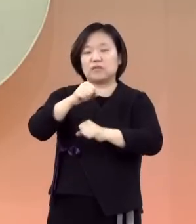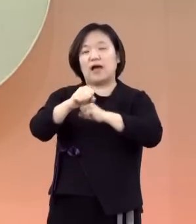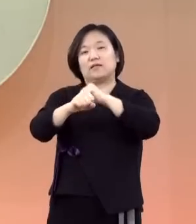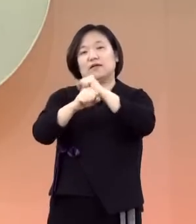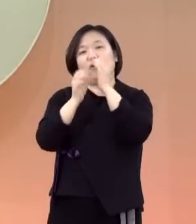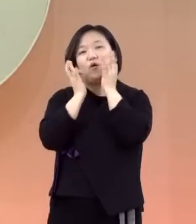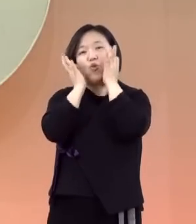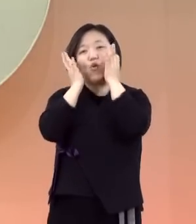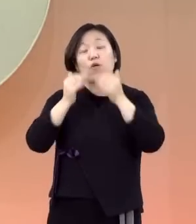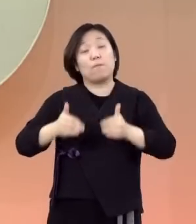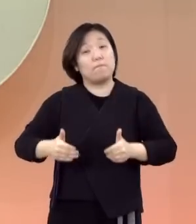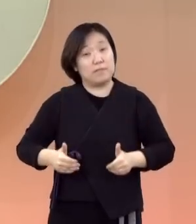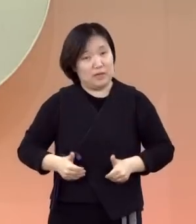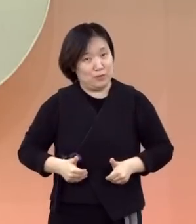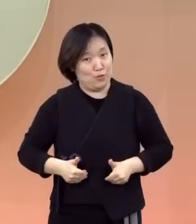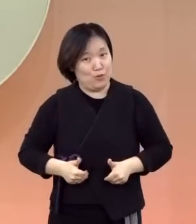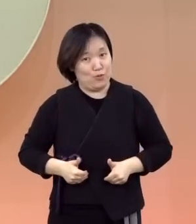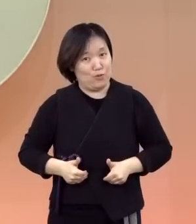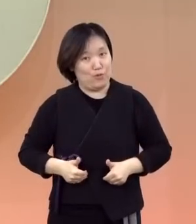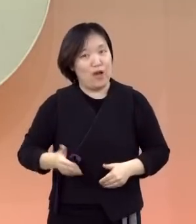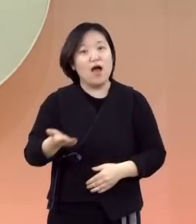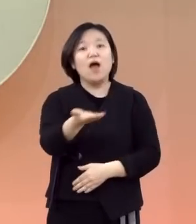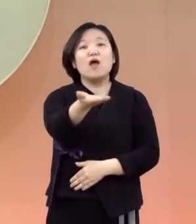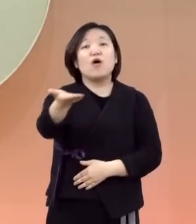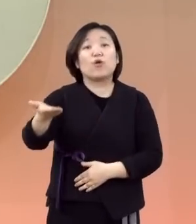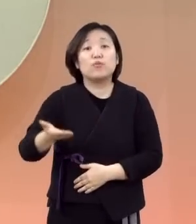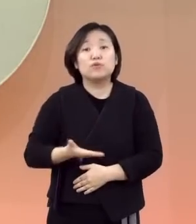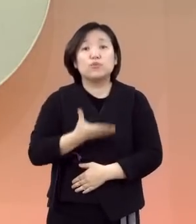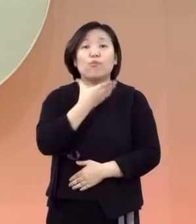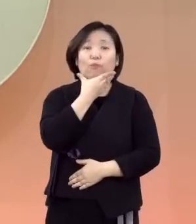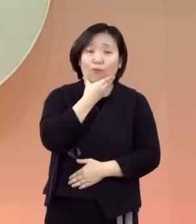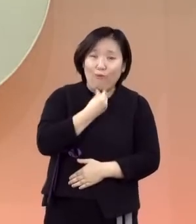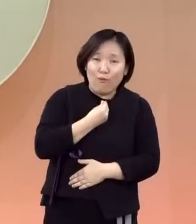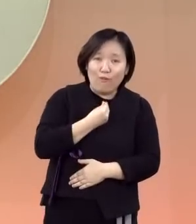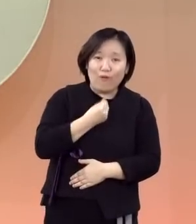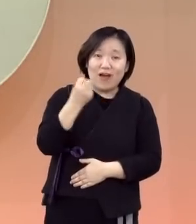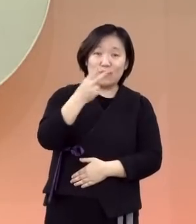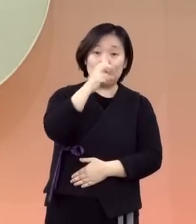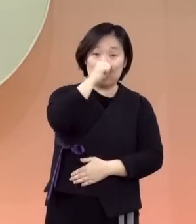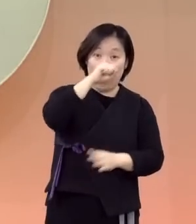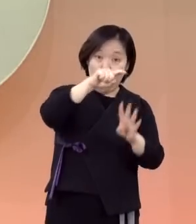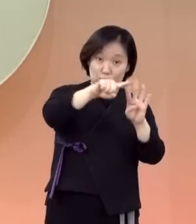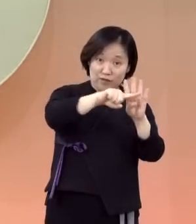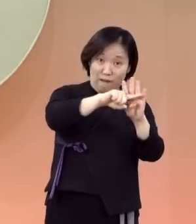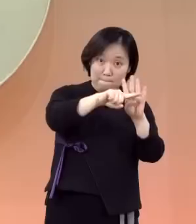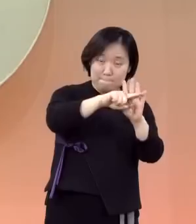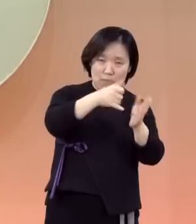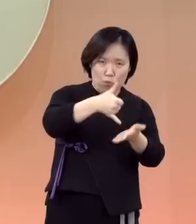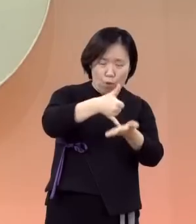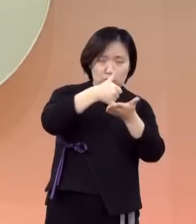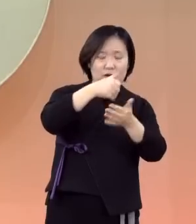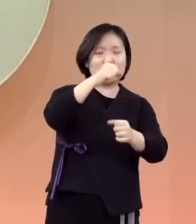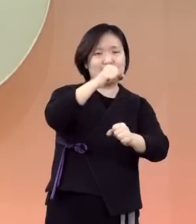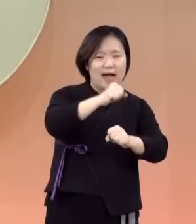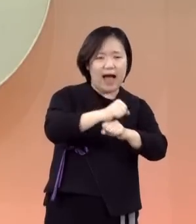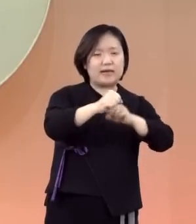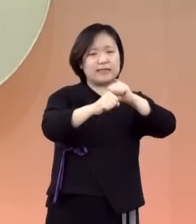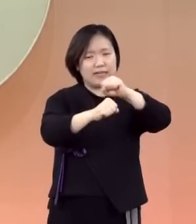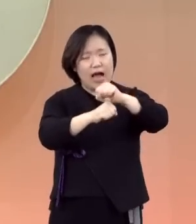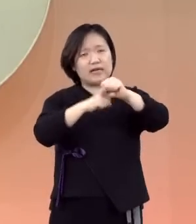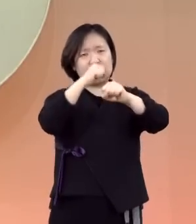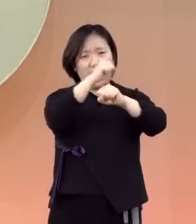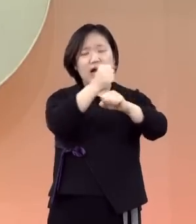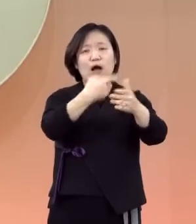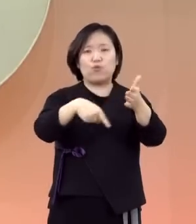합니다. 먼지가모여 산을